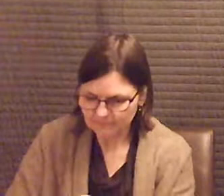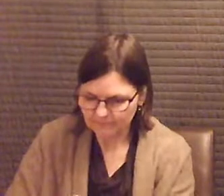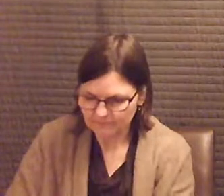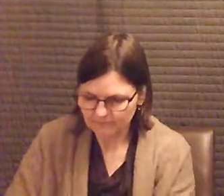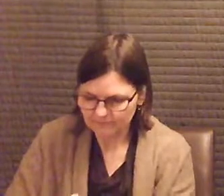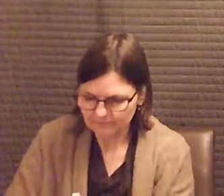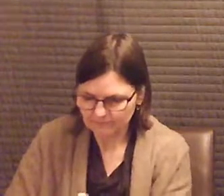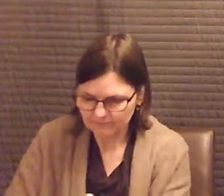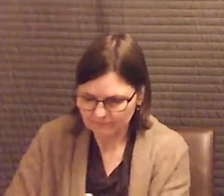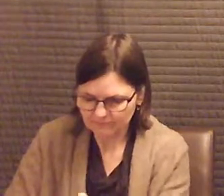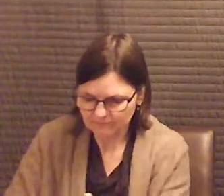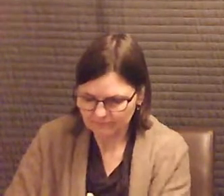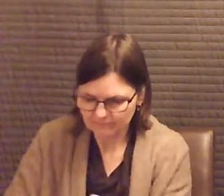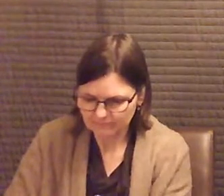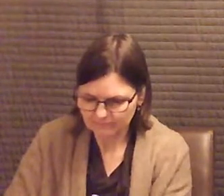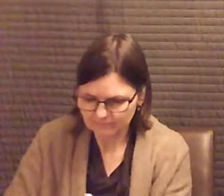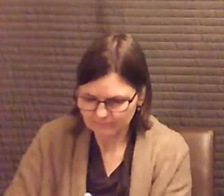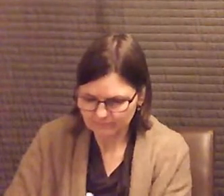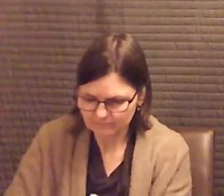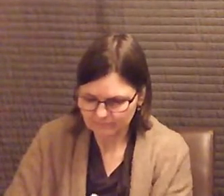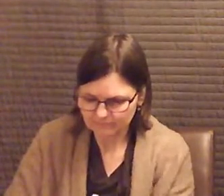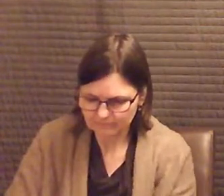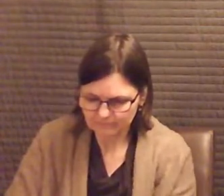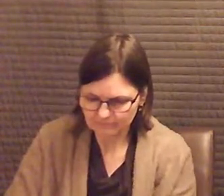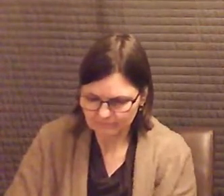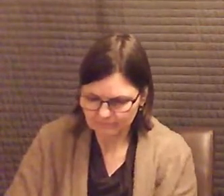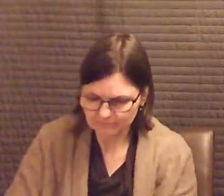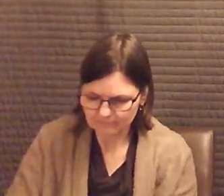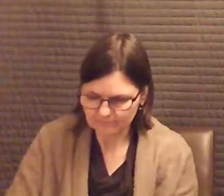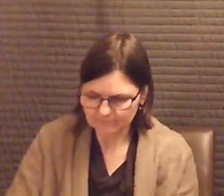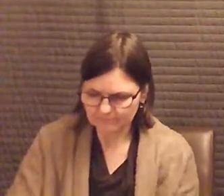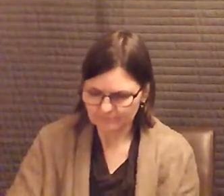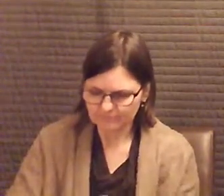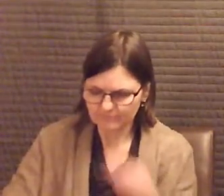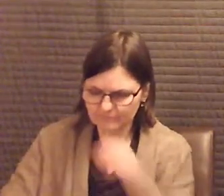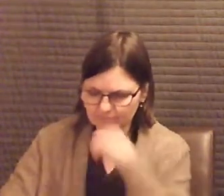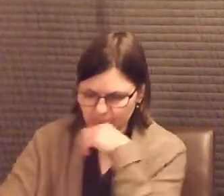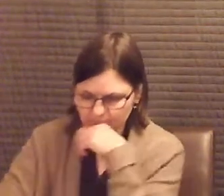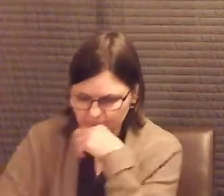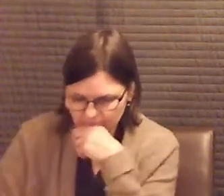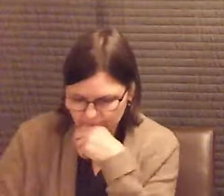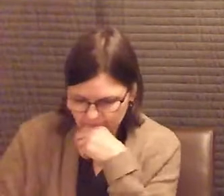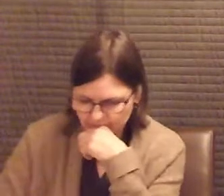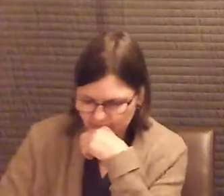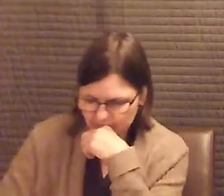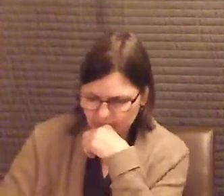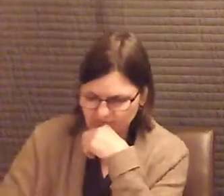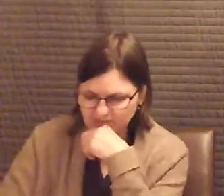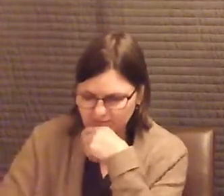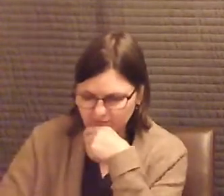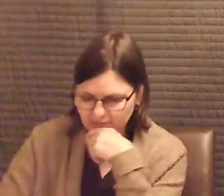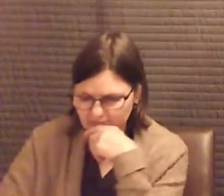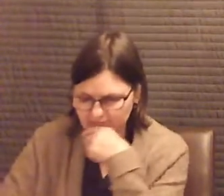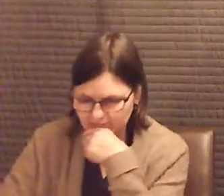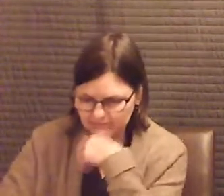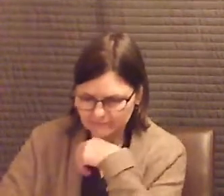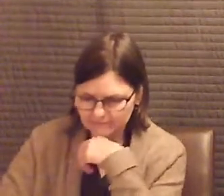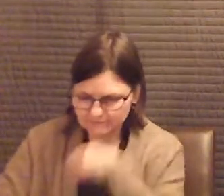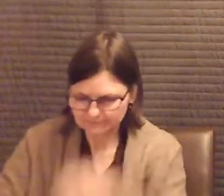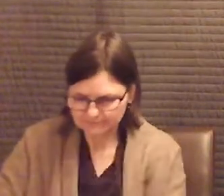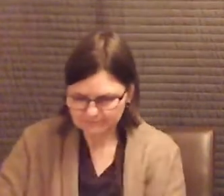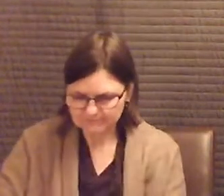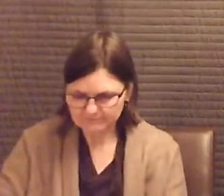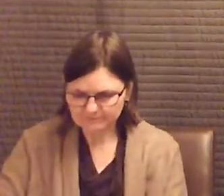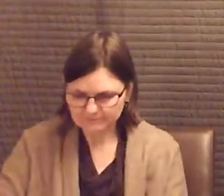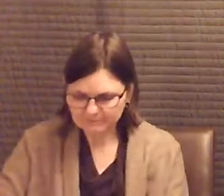hel bemesters is reizen en we die cellen die zetten the fire safety van sixty waarom